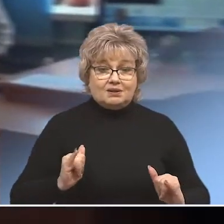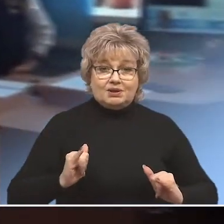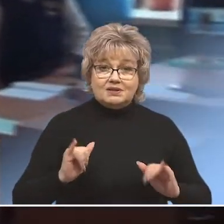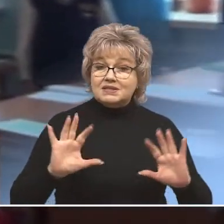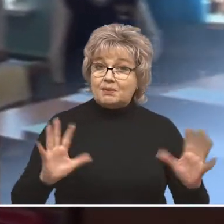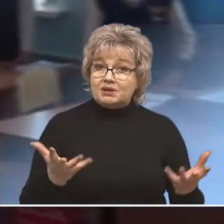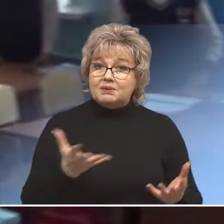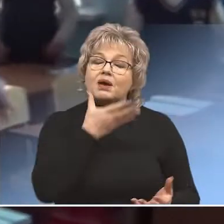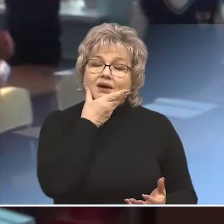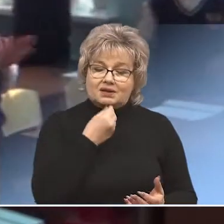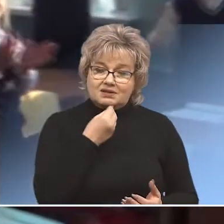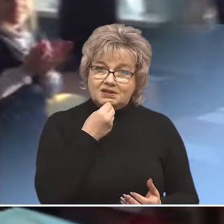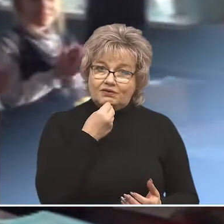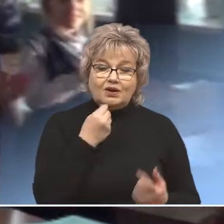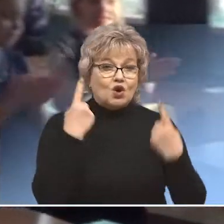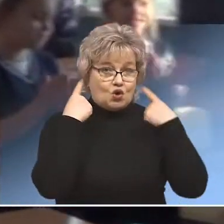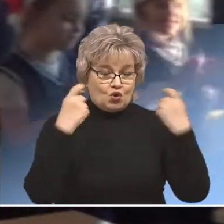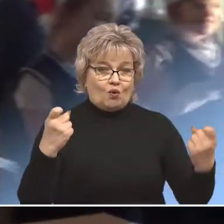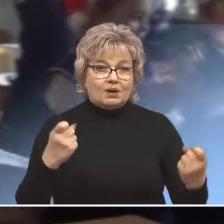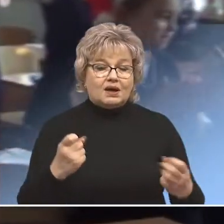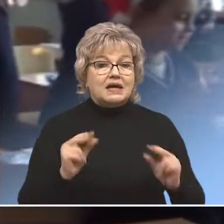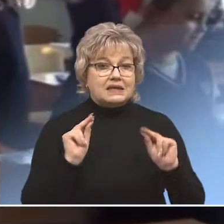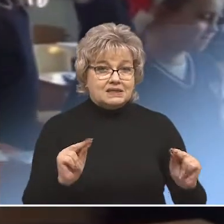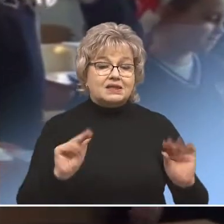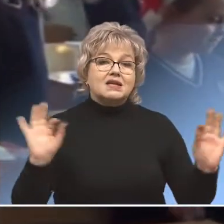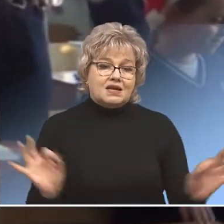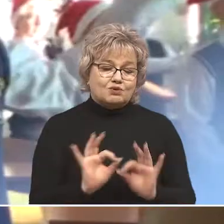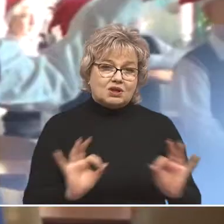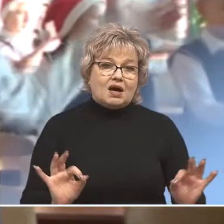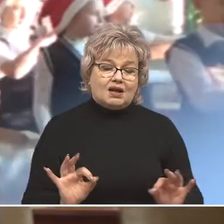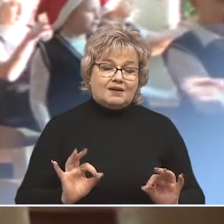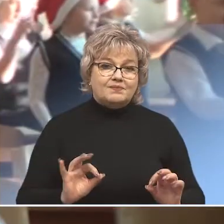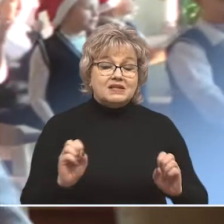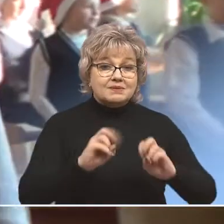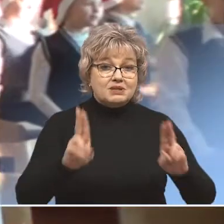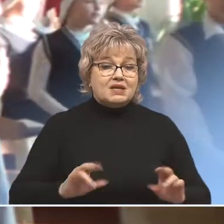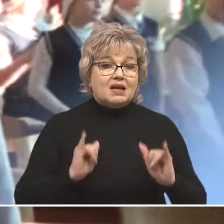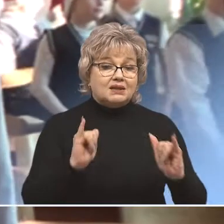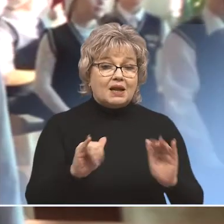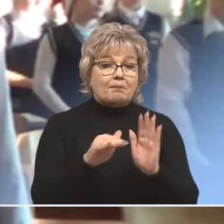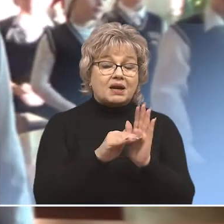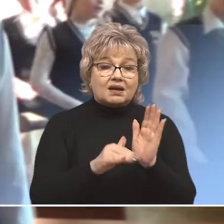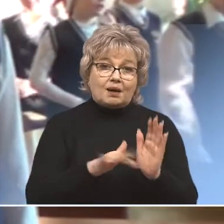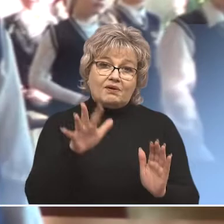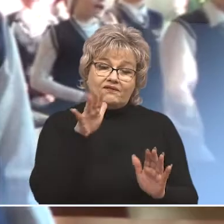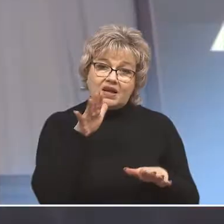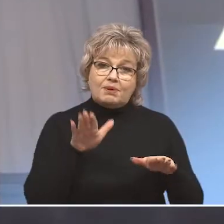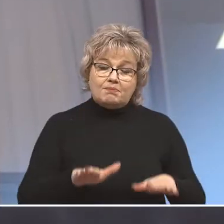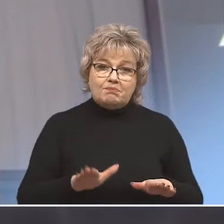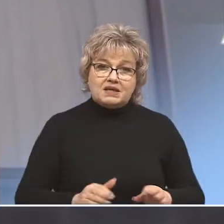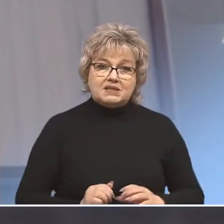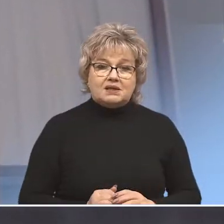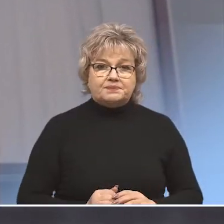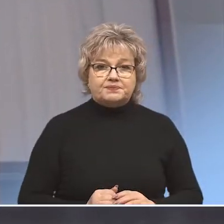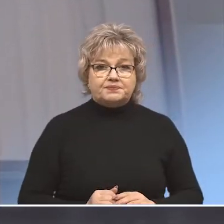по остроте событиями красиво, громко, искренне и музыкально. Лариса Алташкина, ТРК «Каменск ТР»,